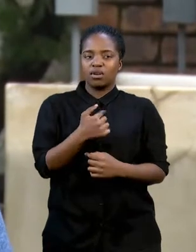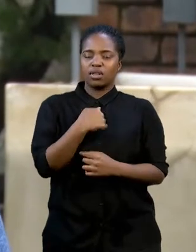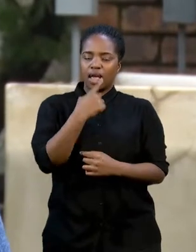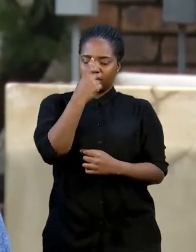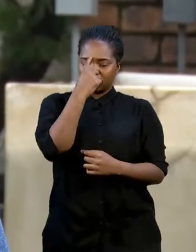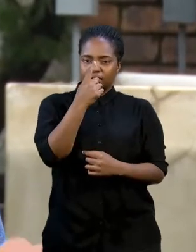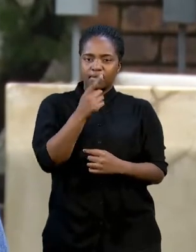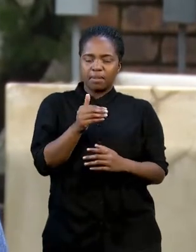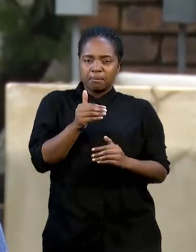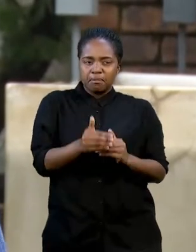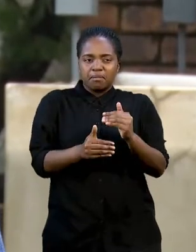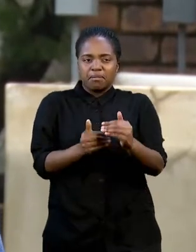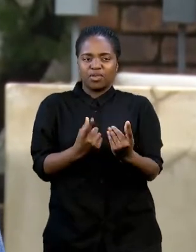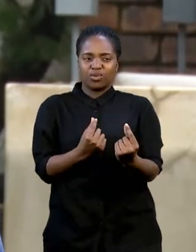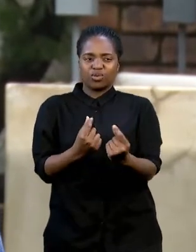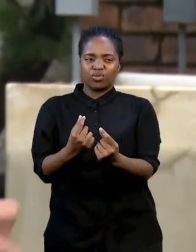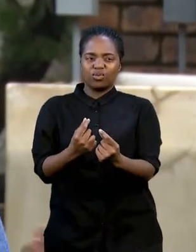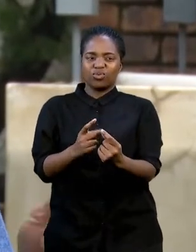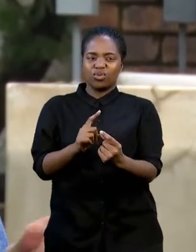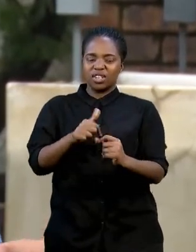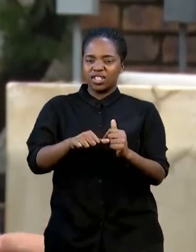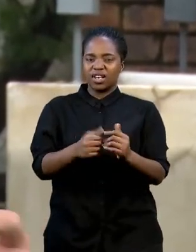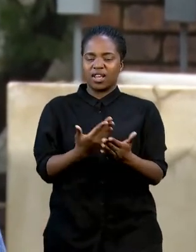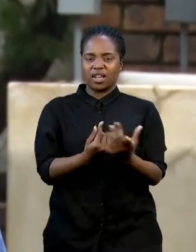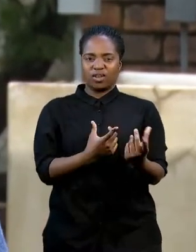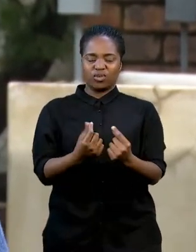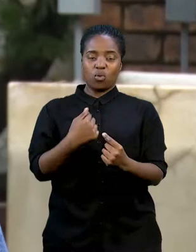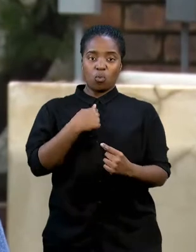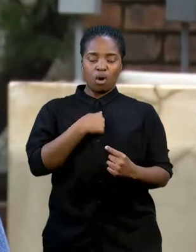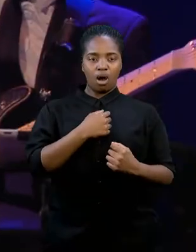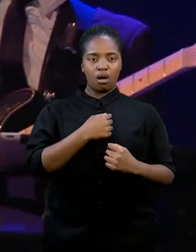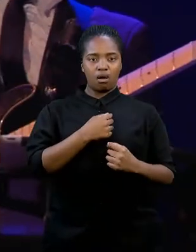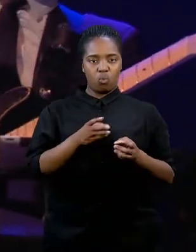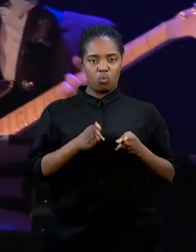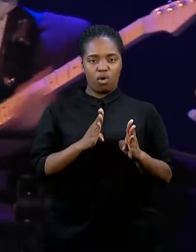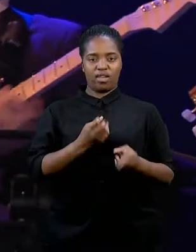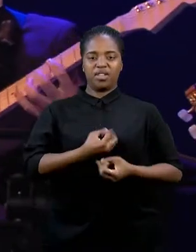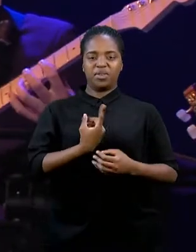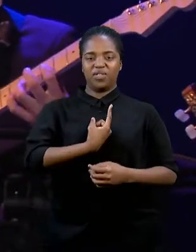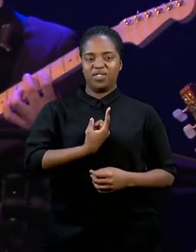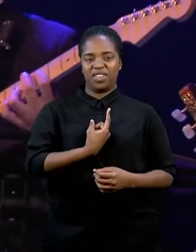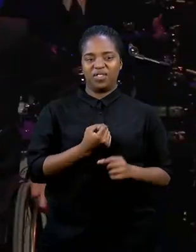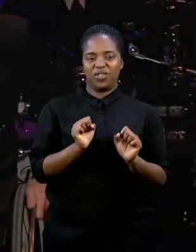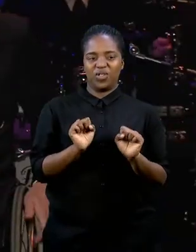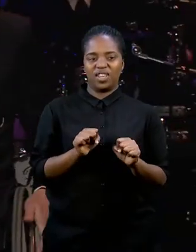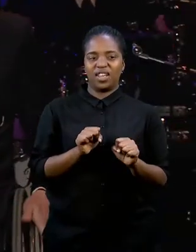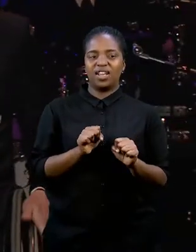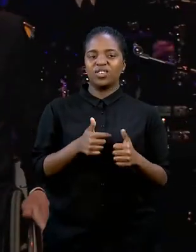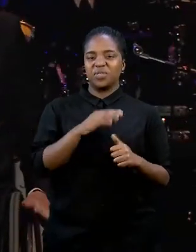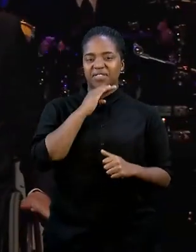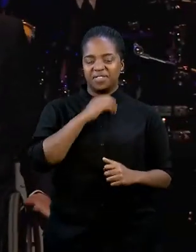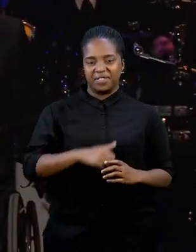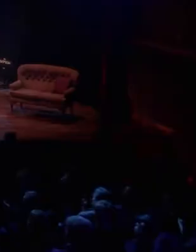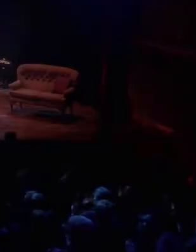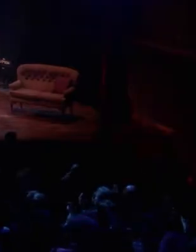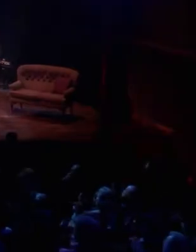met die tyd kan ons stukkie vir stukkie elkeen met sy deeltjie wat hy doen kan ons vir mense wys ons het 'n groot genoeg platform om onsself